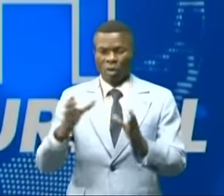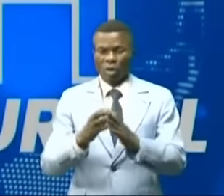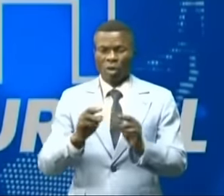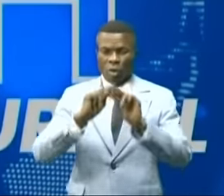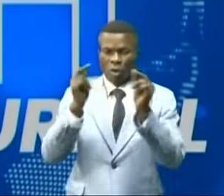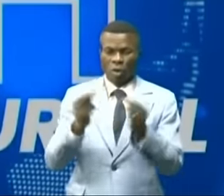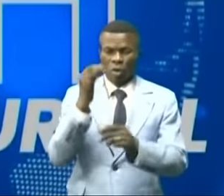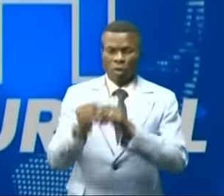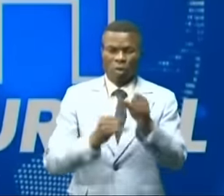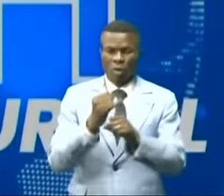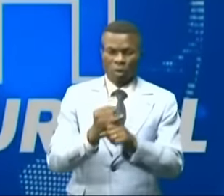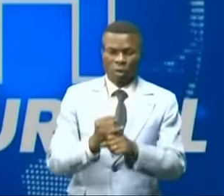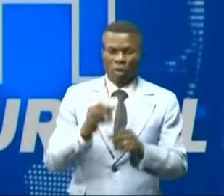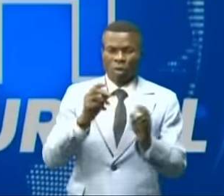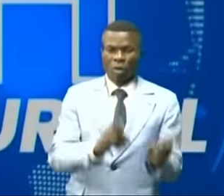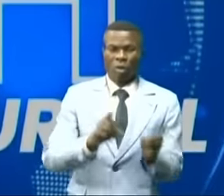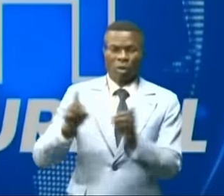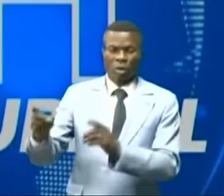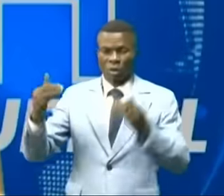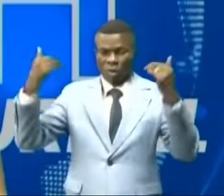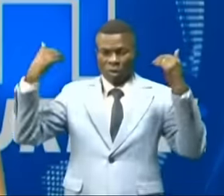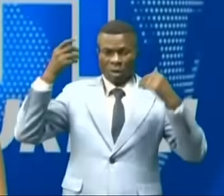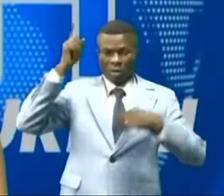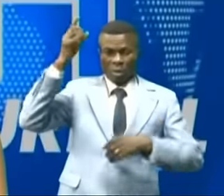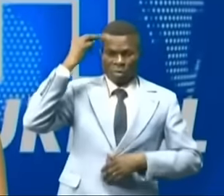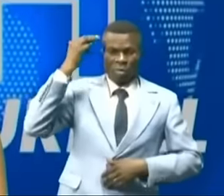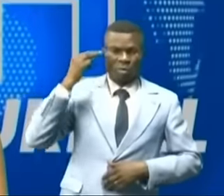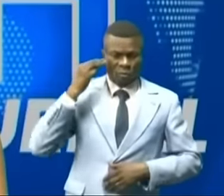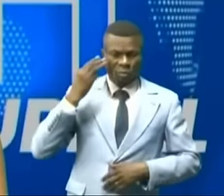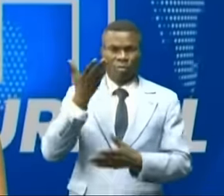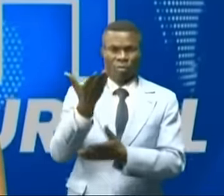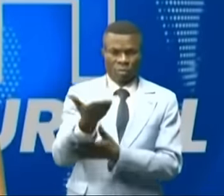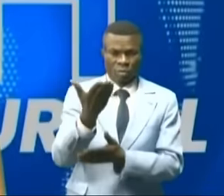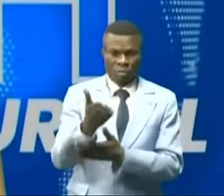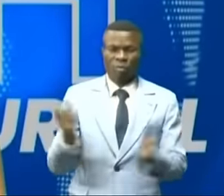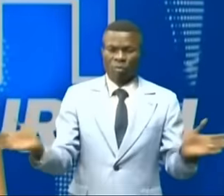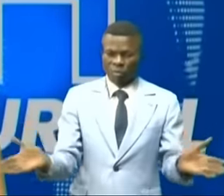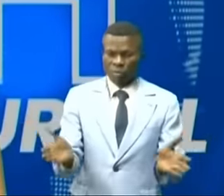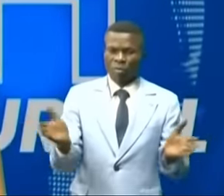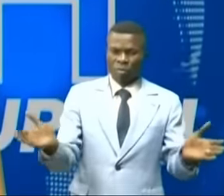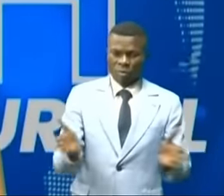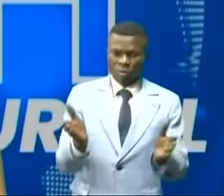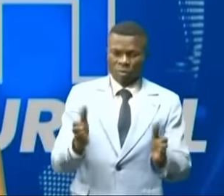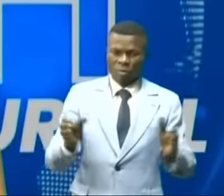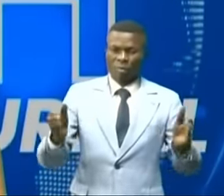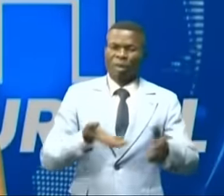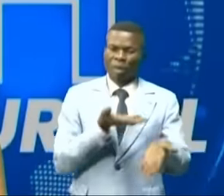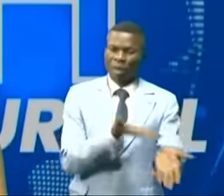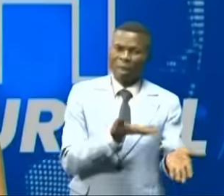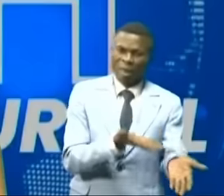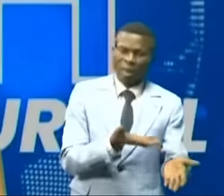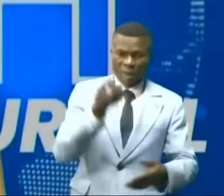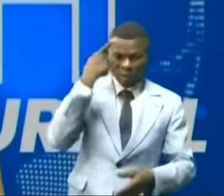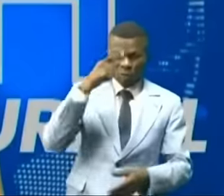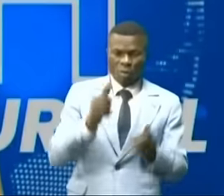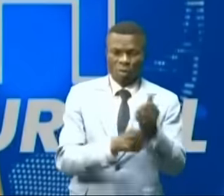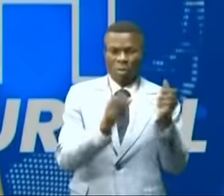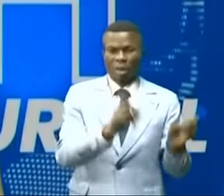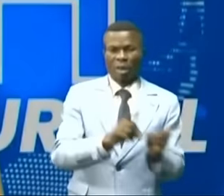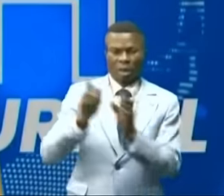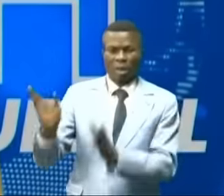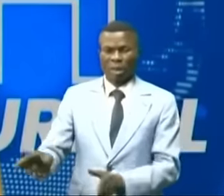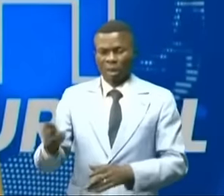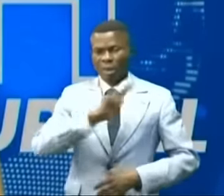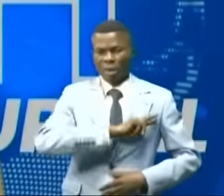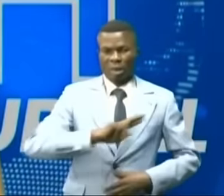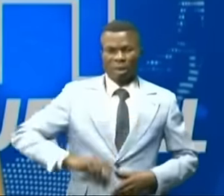l'Organisation internationale des migrations, la chef du gouvernement recommande le renforcement de l'assistance pour les déplacés de la